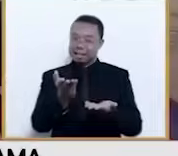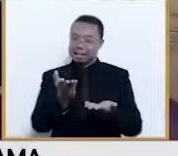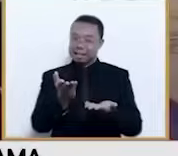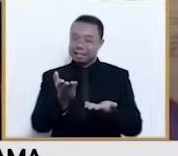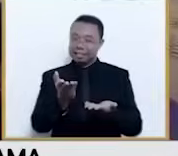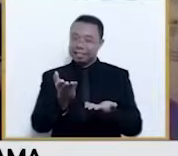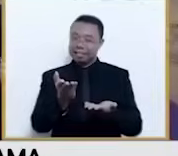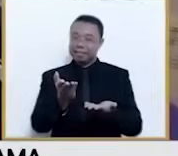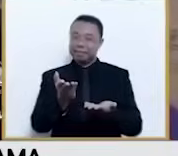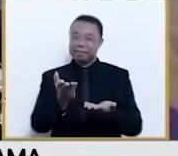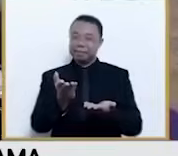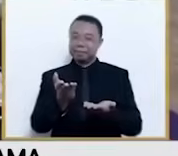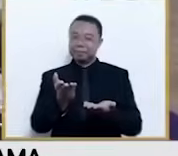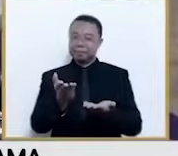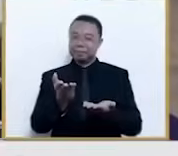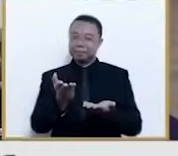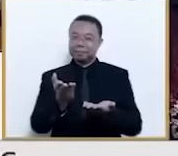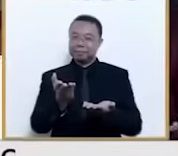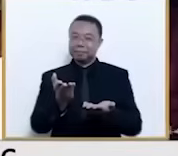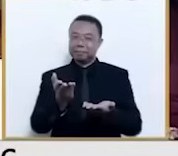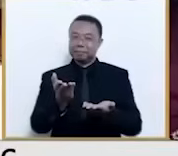Abioto MT.